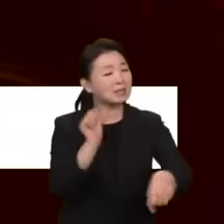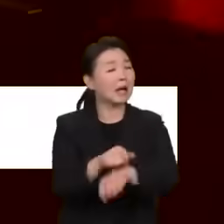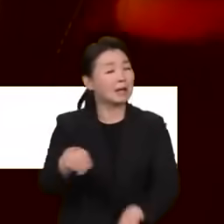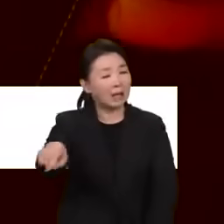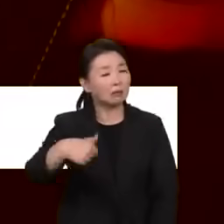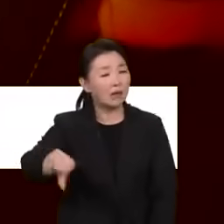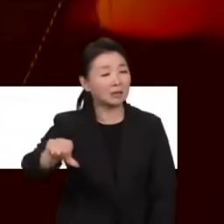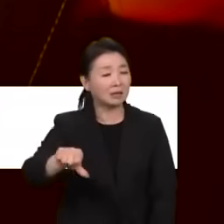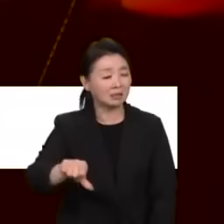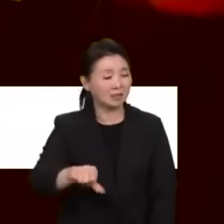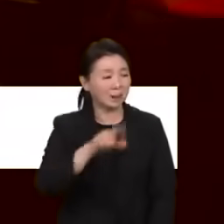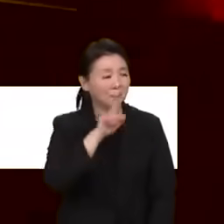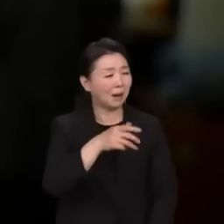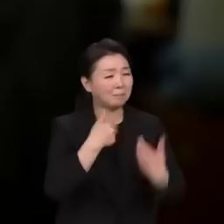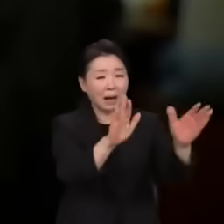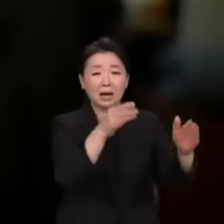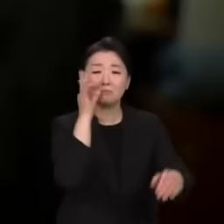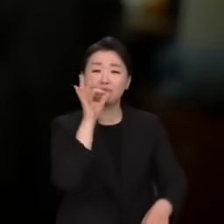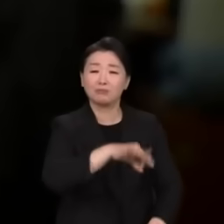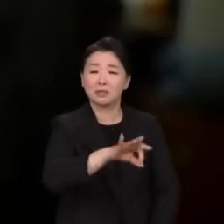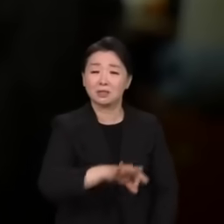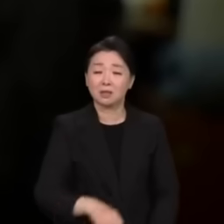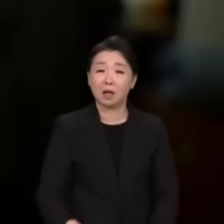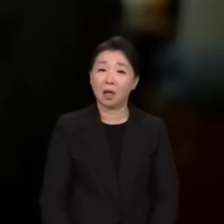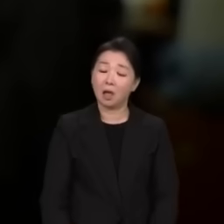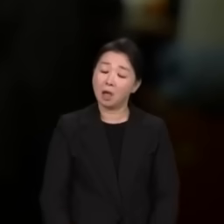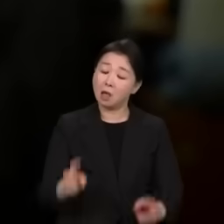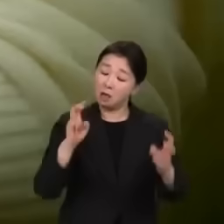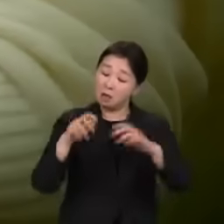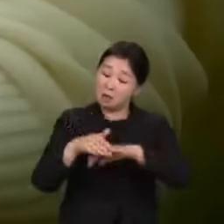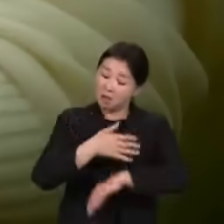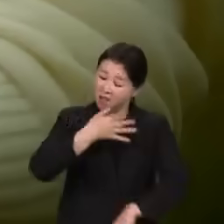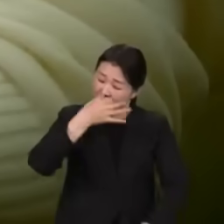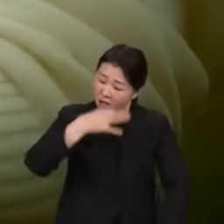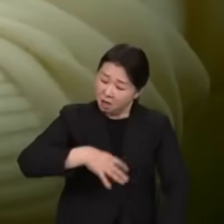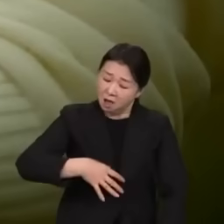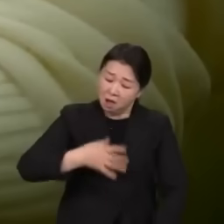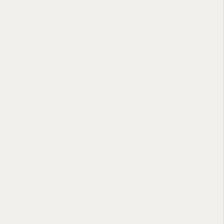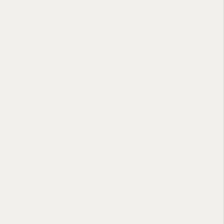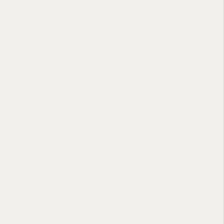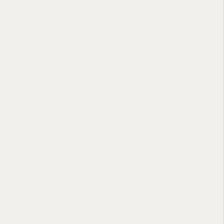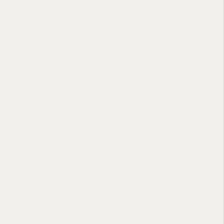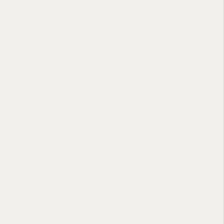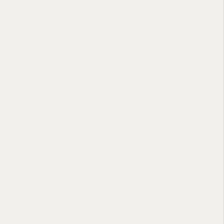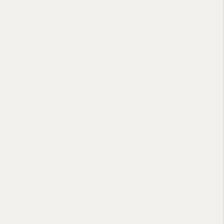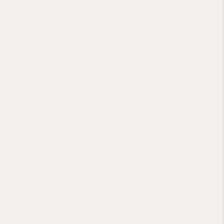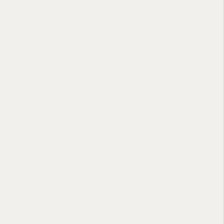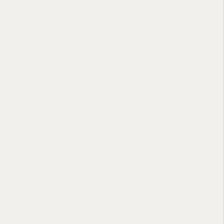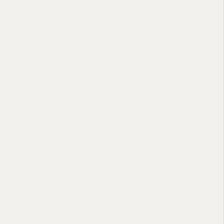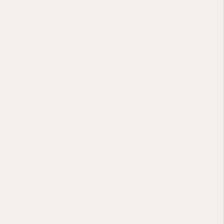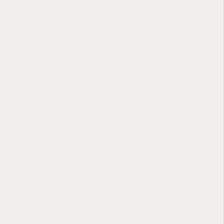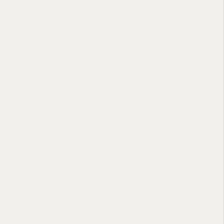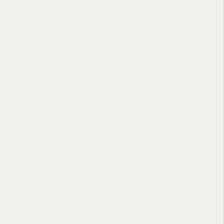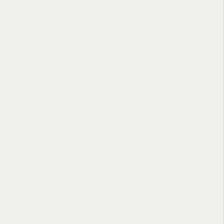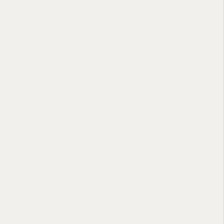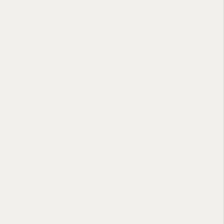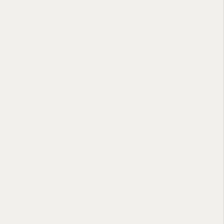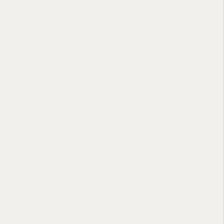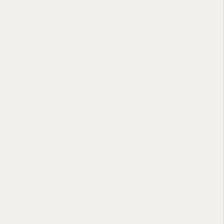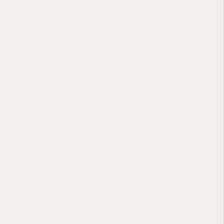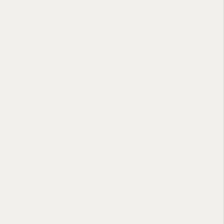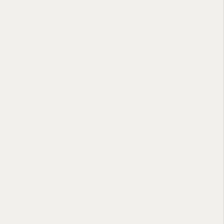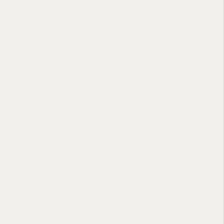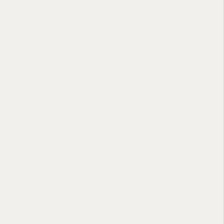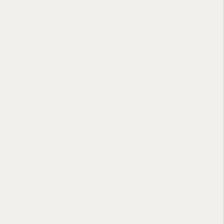예를 들면 그런 식으로 말을 한다거나 도저히 회사를 다니기 힘들 정도였다고 합니다 또 다른 퇴사자는 우씨가 화가나